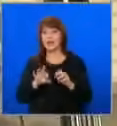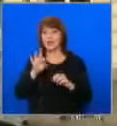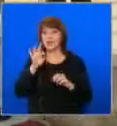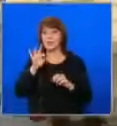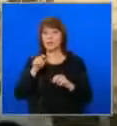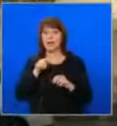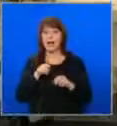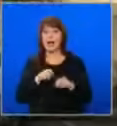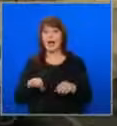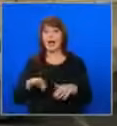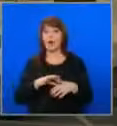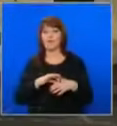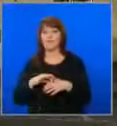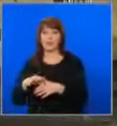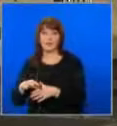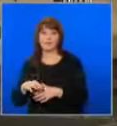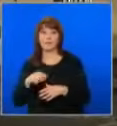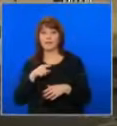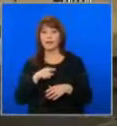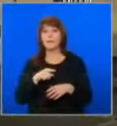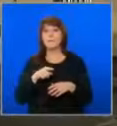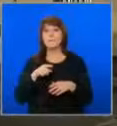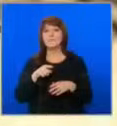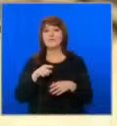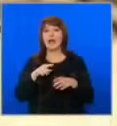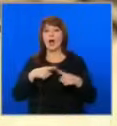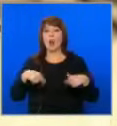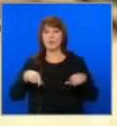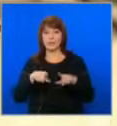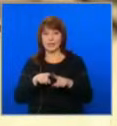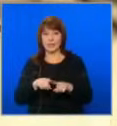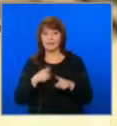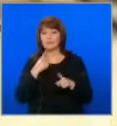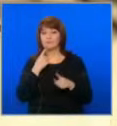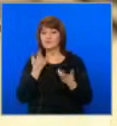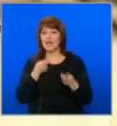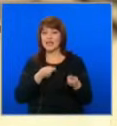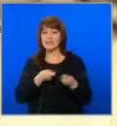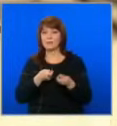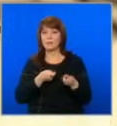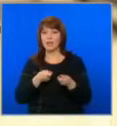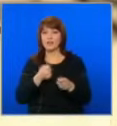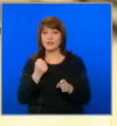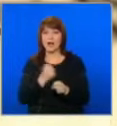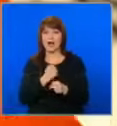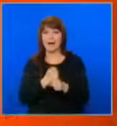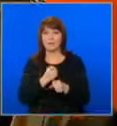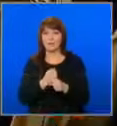комисиите съветниците от герб и бсп поискаха оставката ѝ за на работата на местния